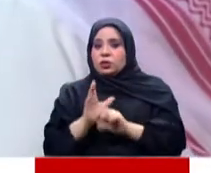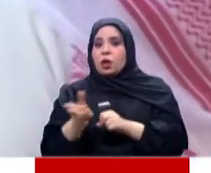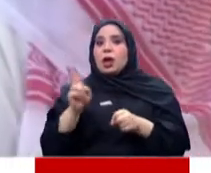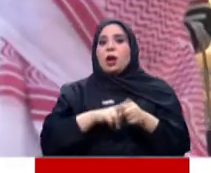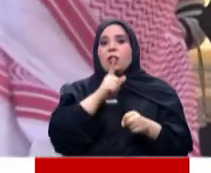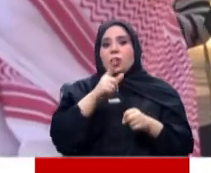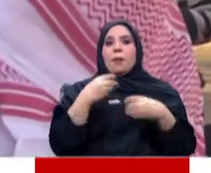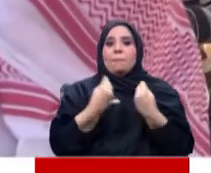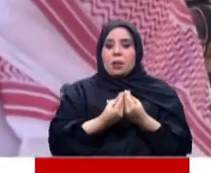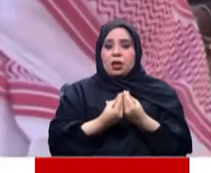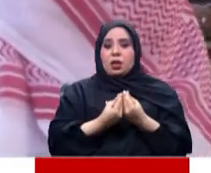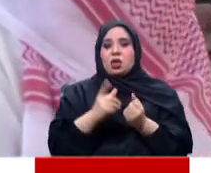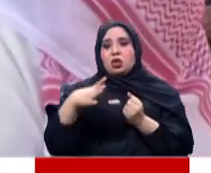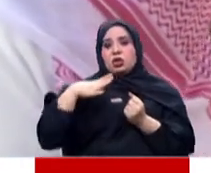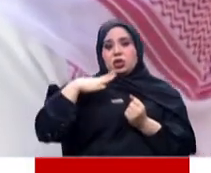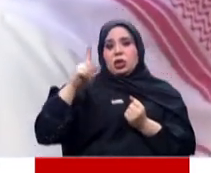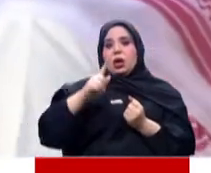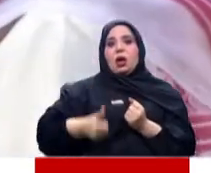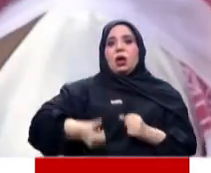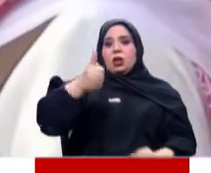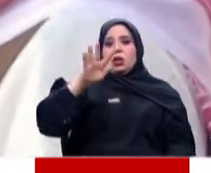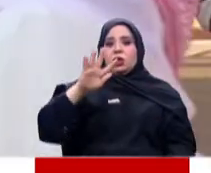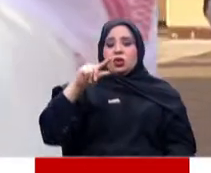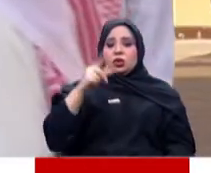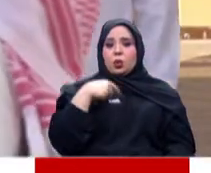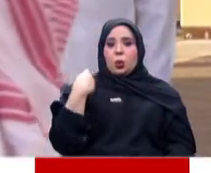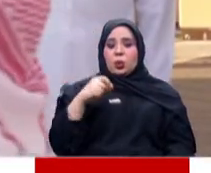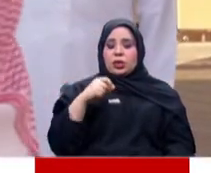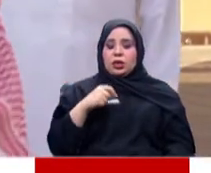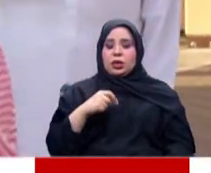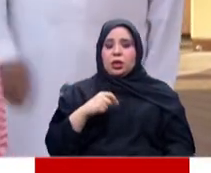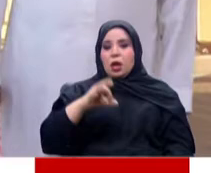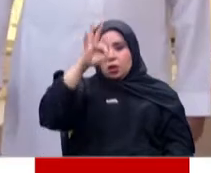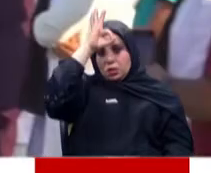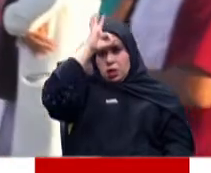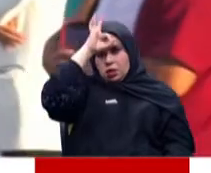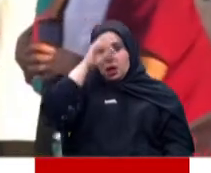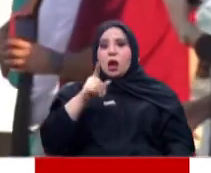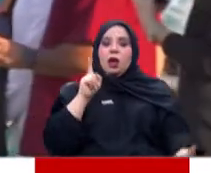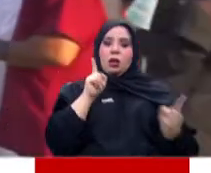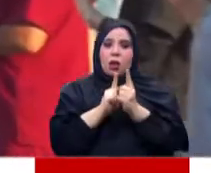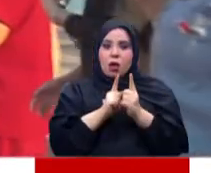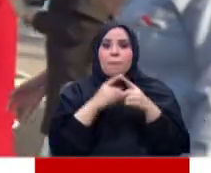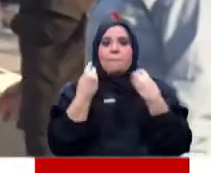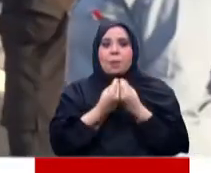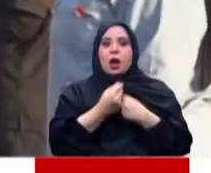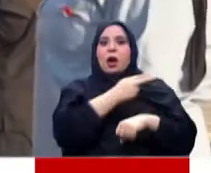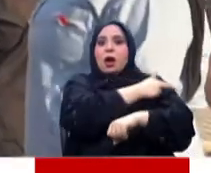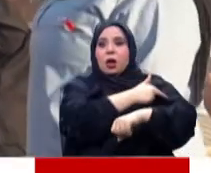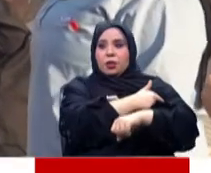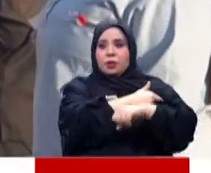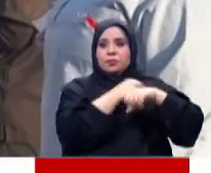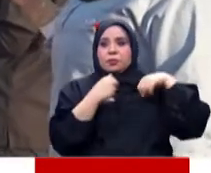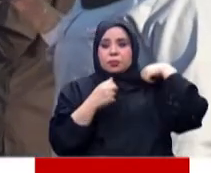كورونا. ومعالي الفريق أول الركن الشيخ راشد بن عبد الله الخليفة وزير الداخلية ولقائه بأعضاء